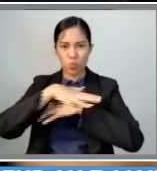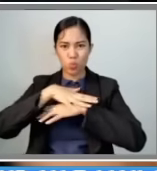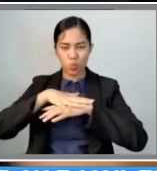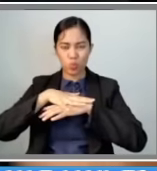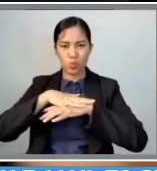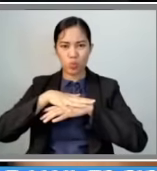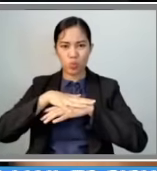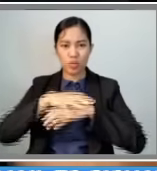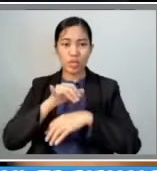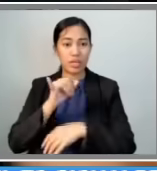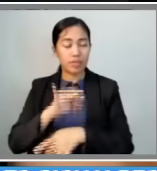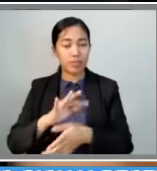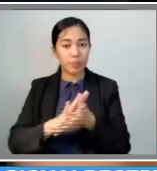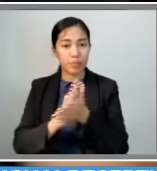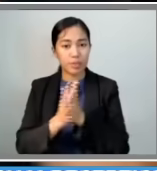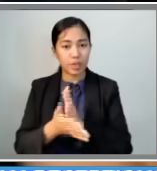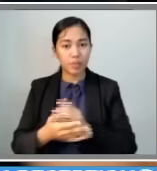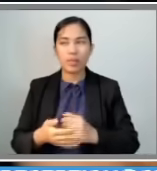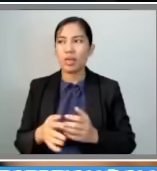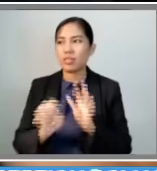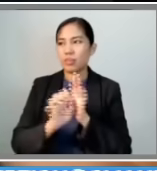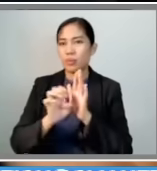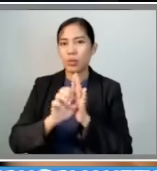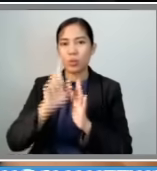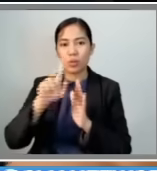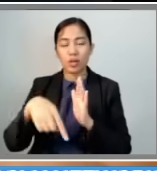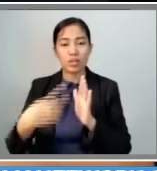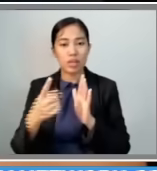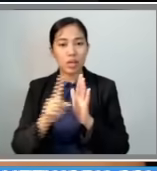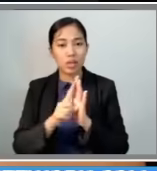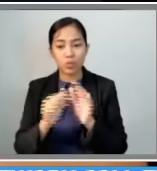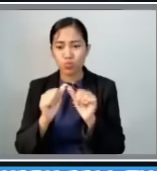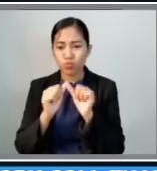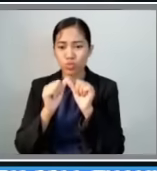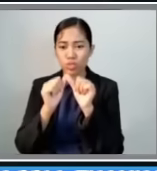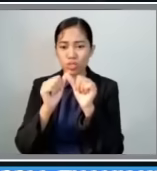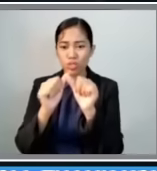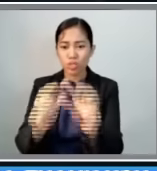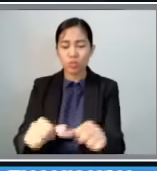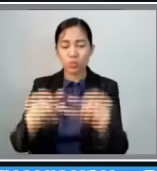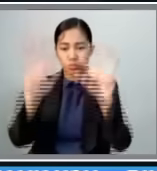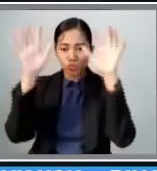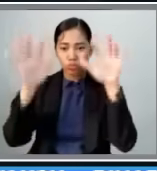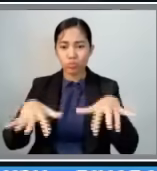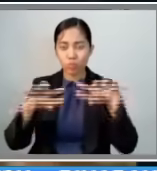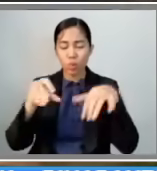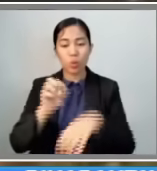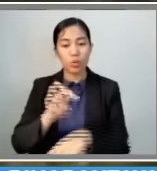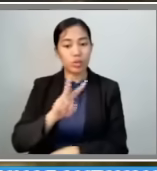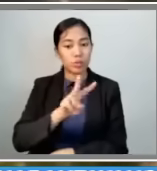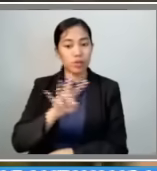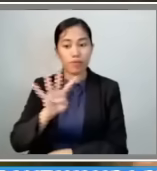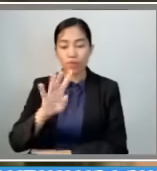natin, in 1 hour at continuous yan in 24 hours, magbantay ka na yan.